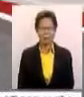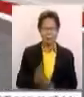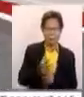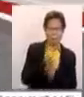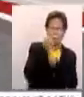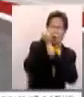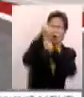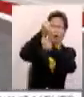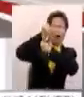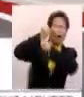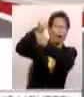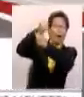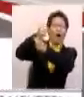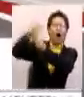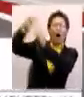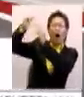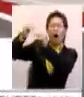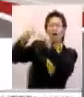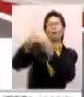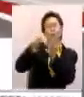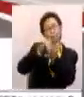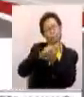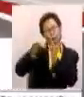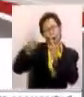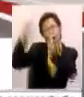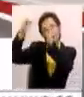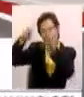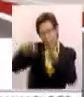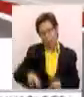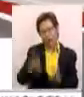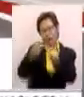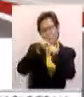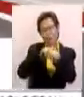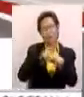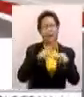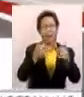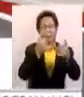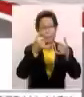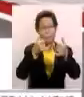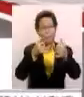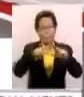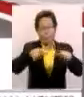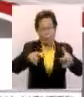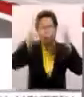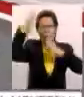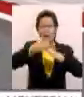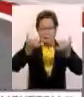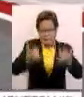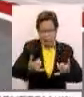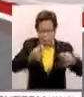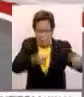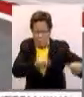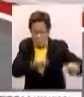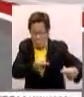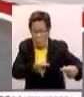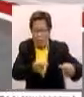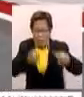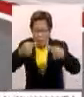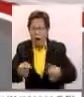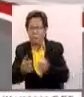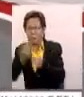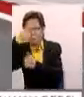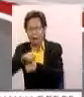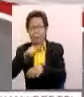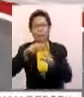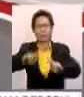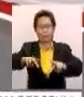Menang besar, itu harapan rakyat Malaysia kepada Harimau Malaya yang turun menentang Thailand pada perlawanan separuh akhir